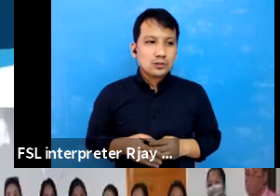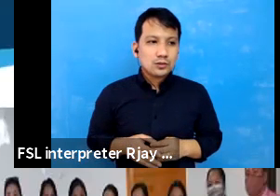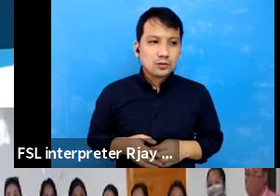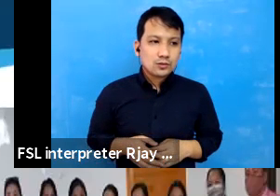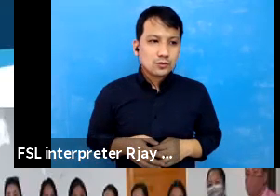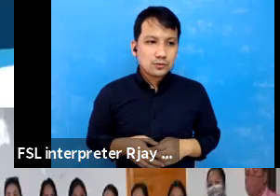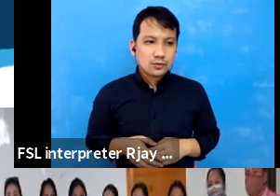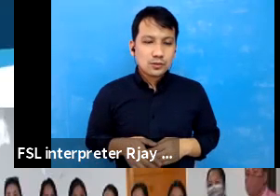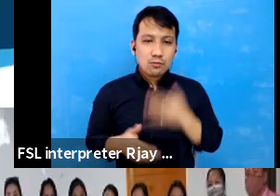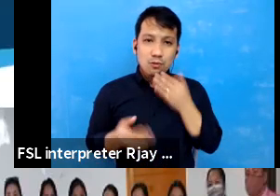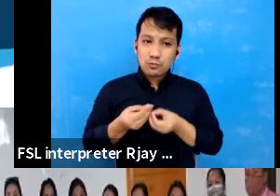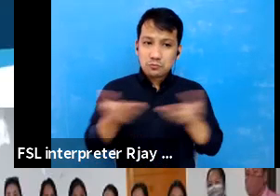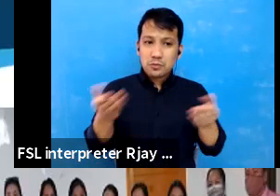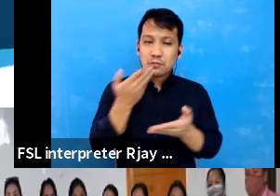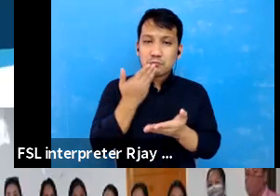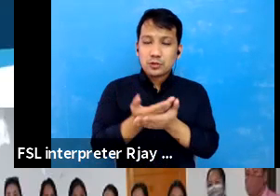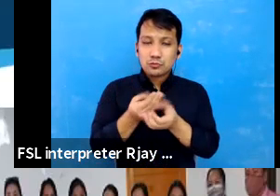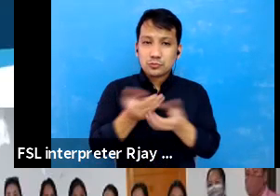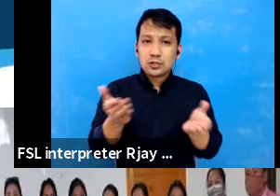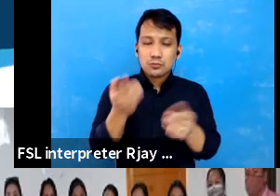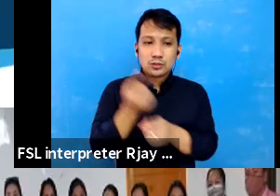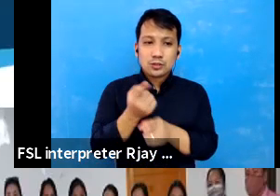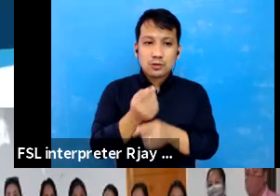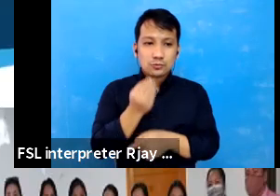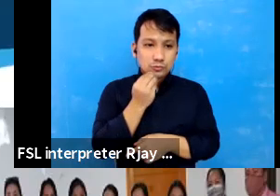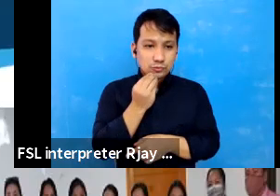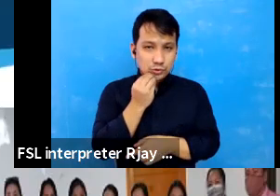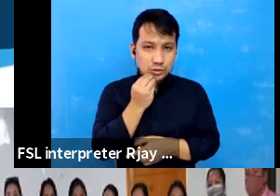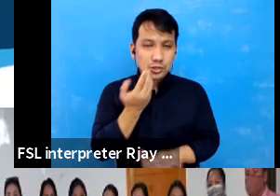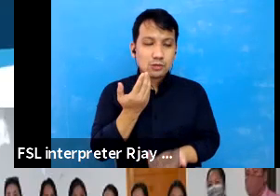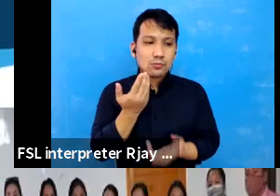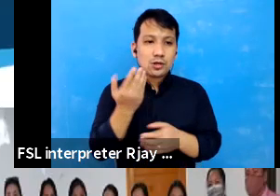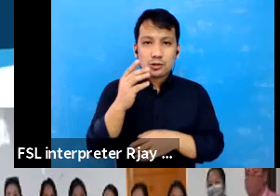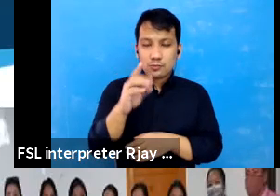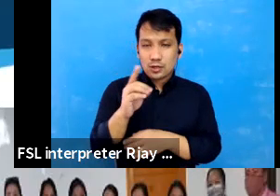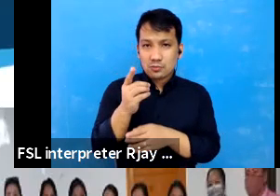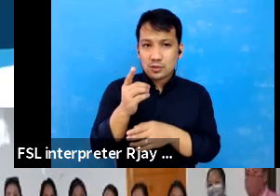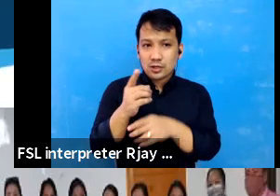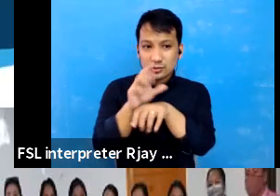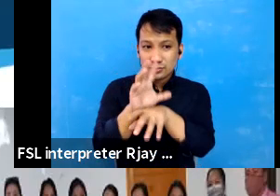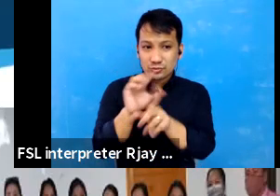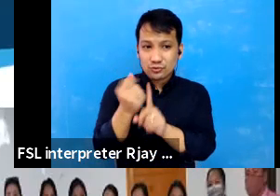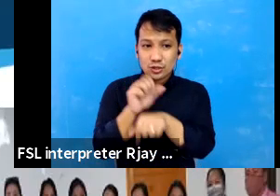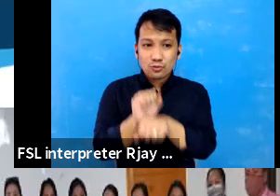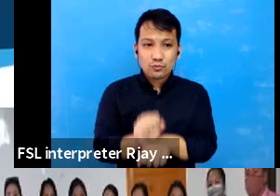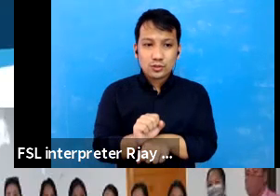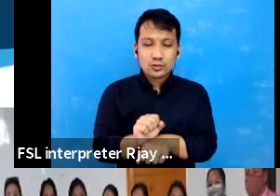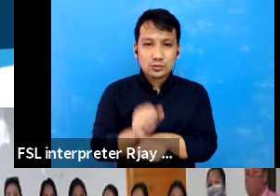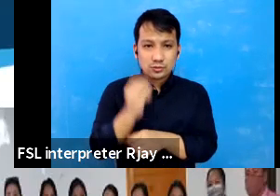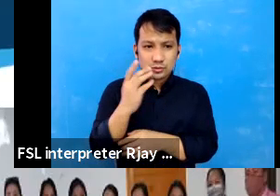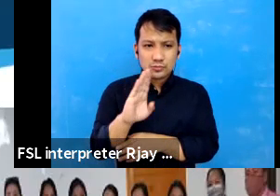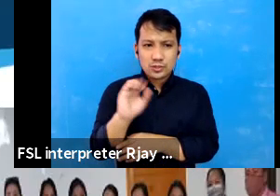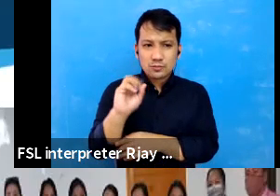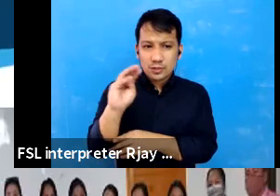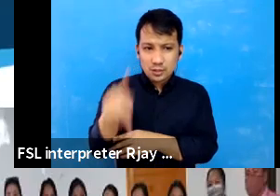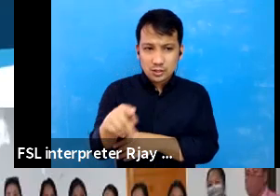panagutan para magbigay ng maayos na nutrisyon. At ang mga daycare worker naman ang partner ni BNS